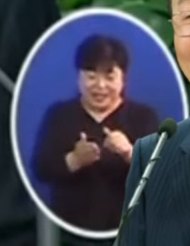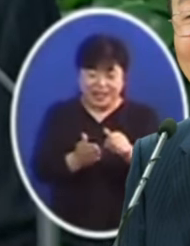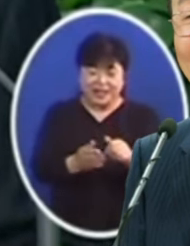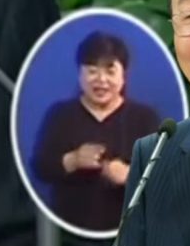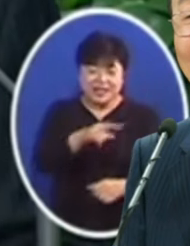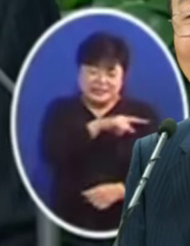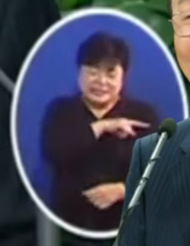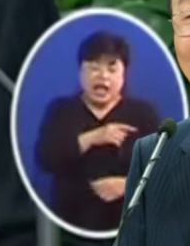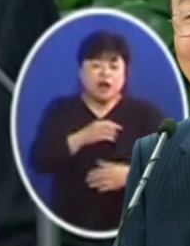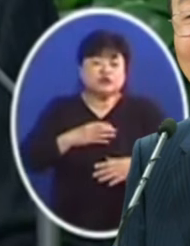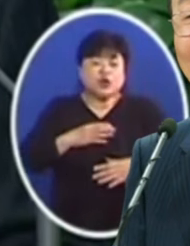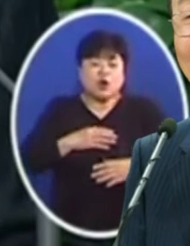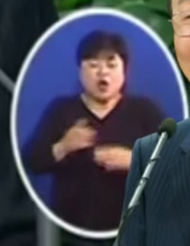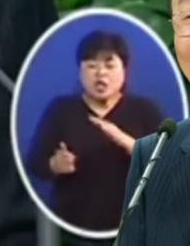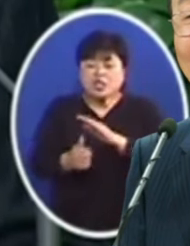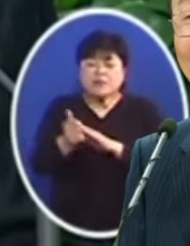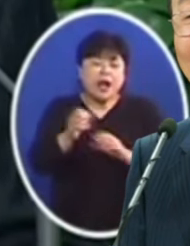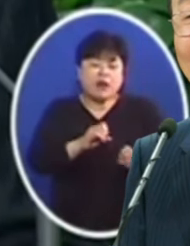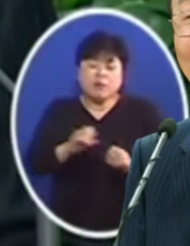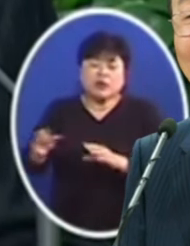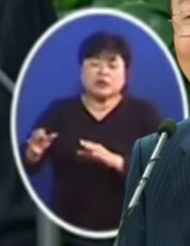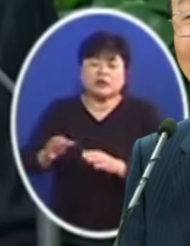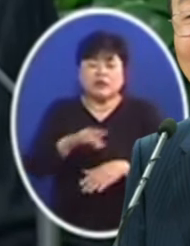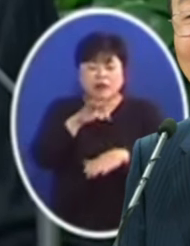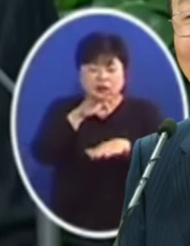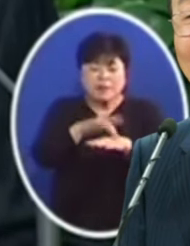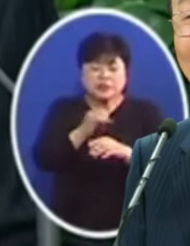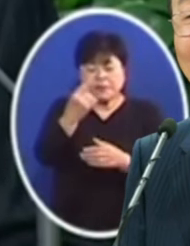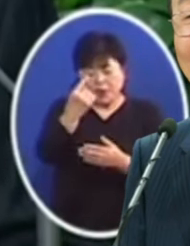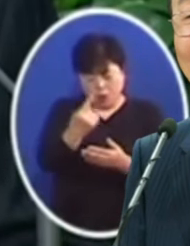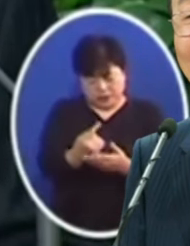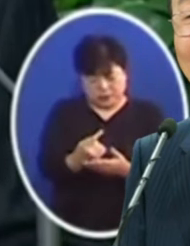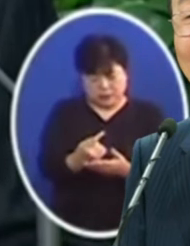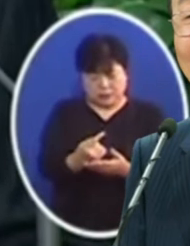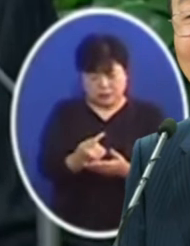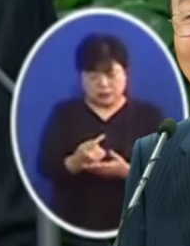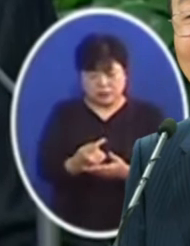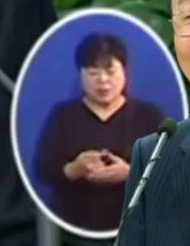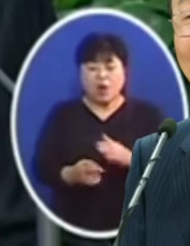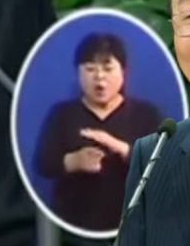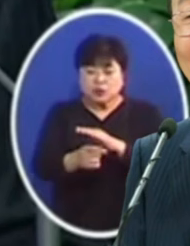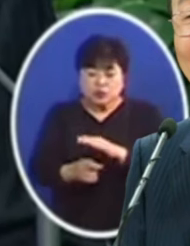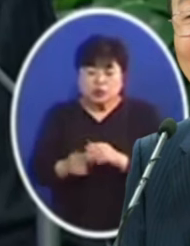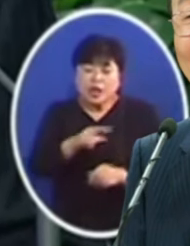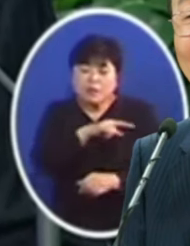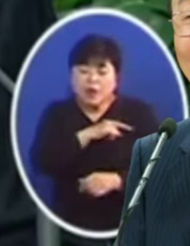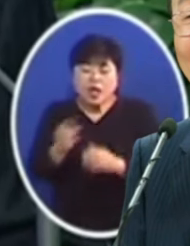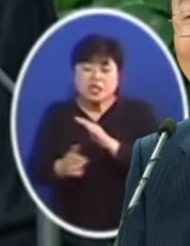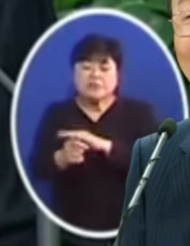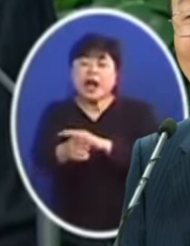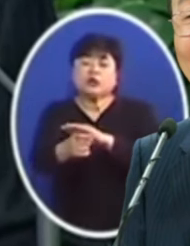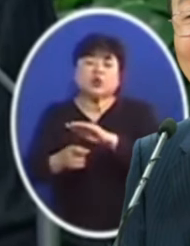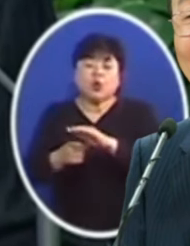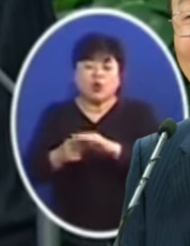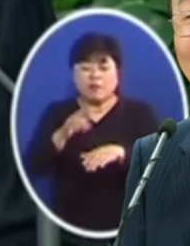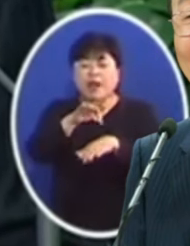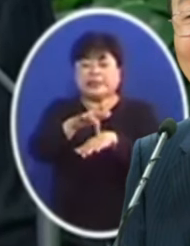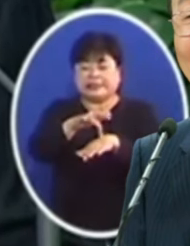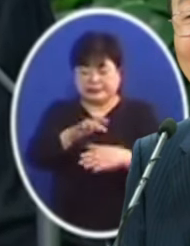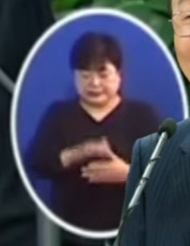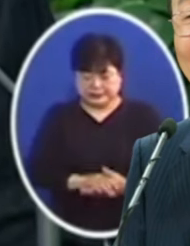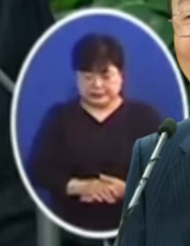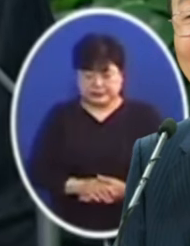무서운 것이 희망을 잃어버리는 것입니다. 마귀가 사람에게 오는 것은 무엇을 도적질하느냐 먼저 희망을 도적질하기를 원하는